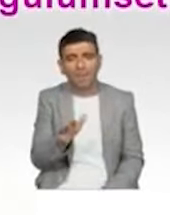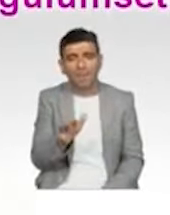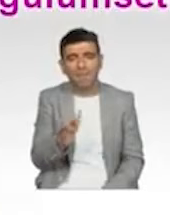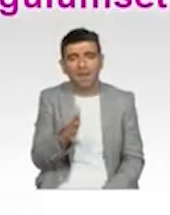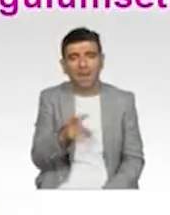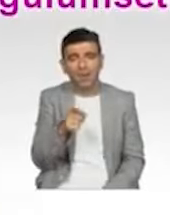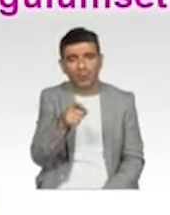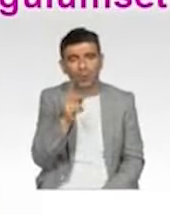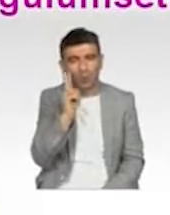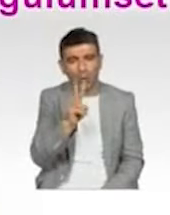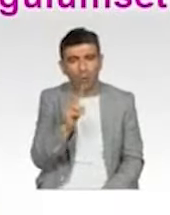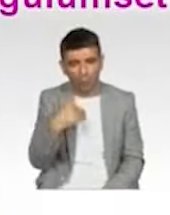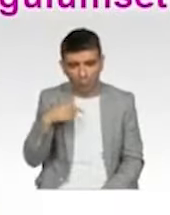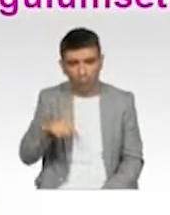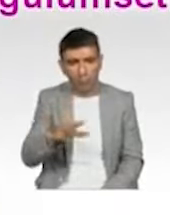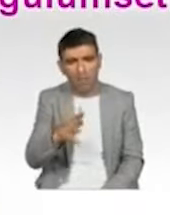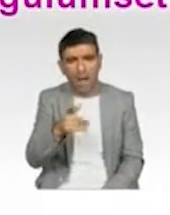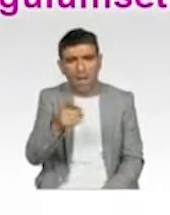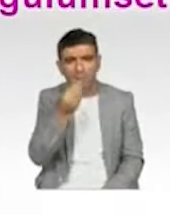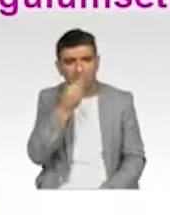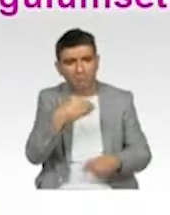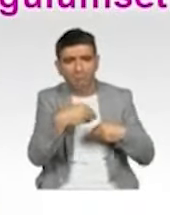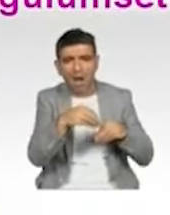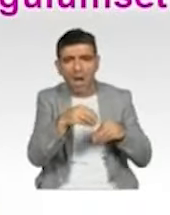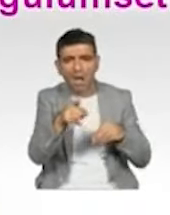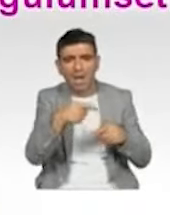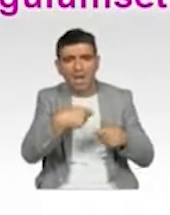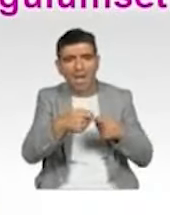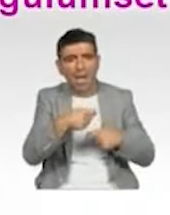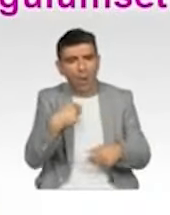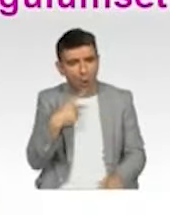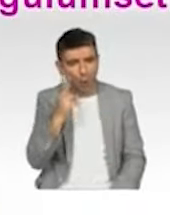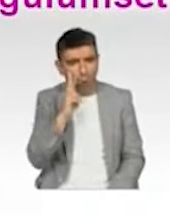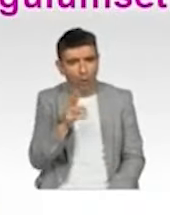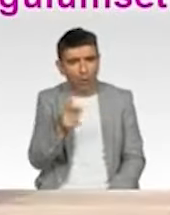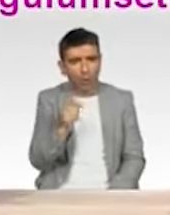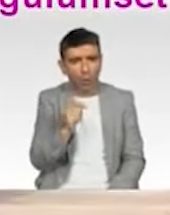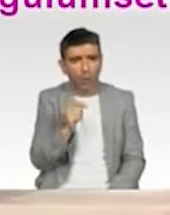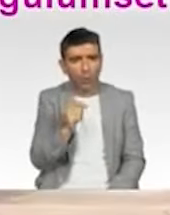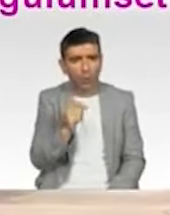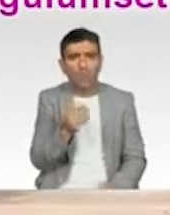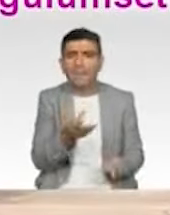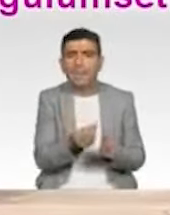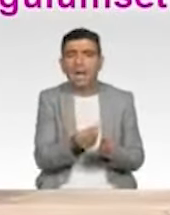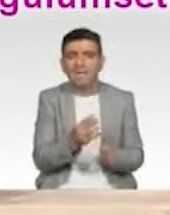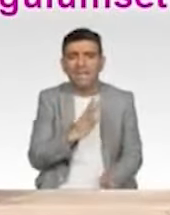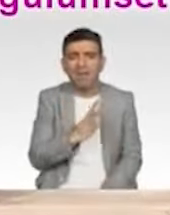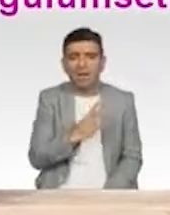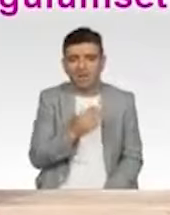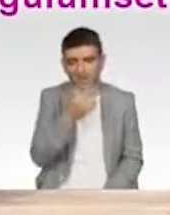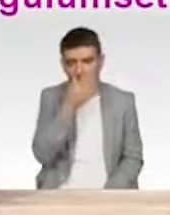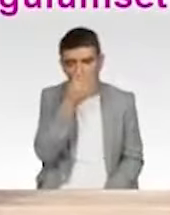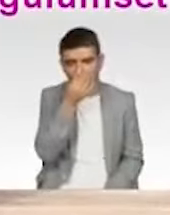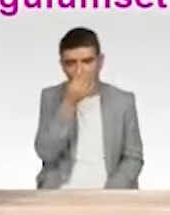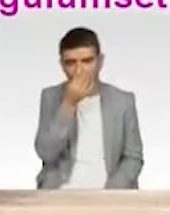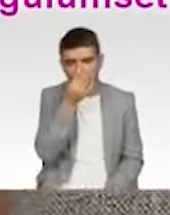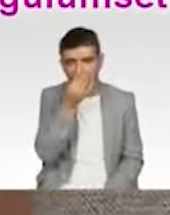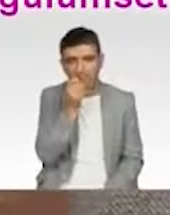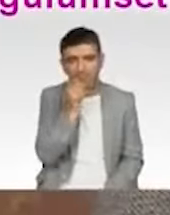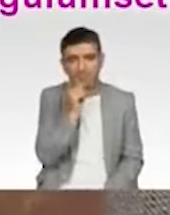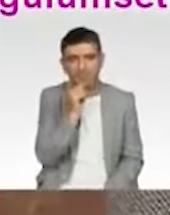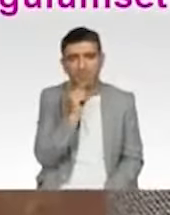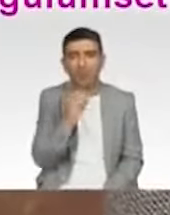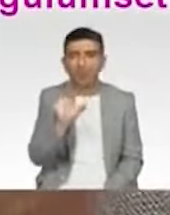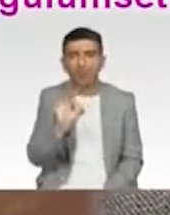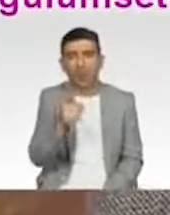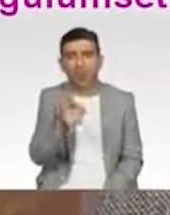burada görüyorum arada. Bazı marketlerde arada geçiriyorlar. Evet, tazeleri geçiriyorlar. Aynen. Türkiye'de yani